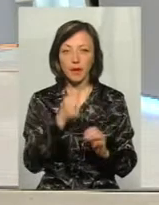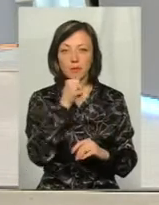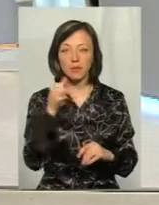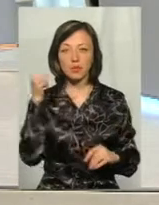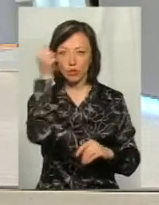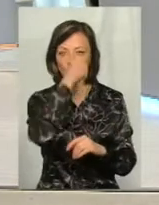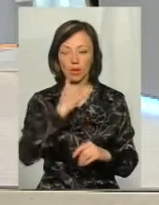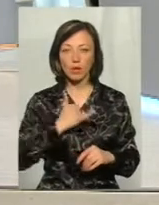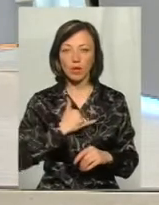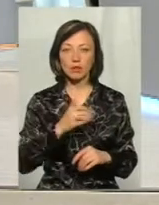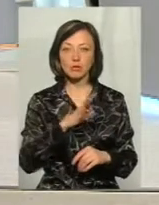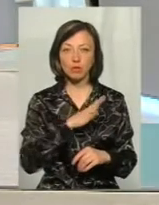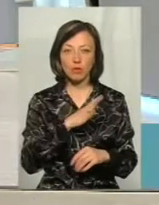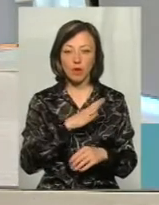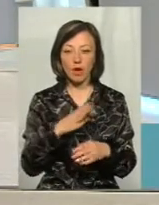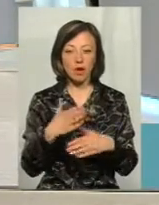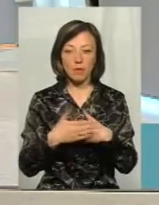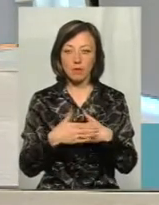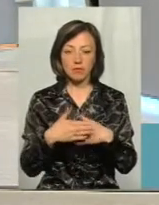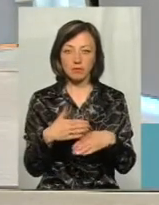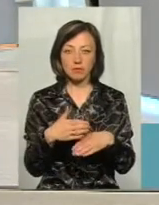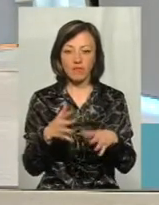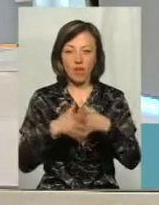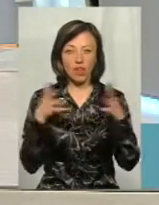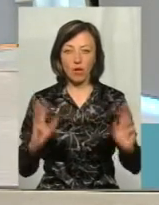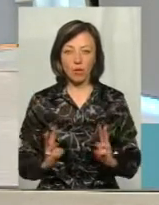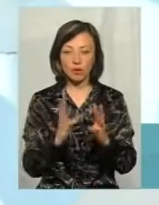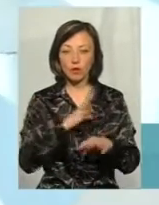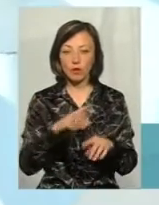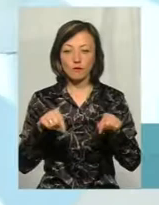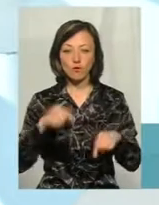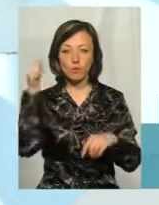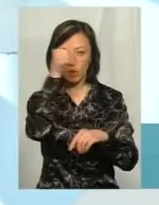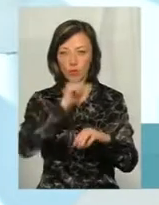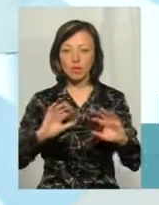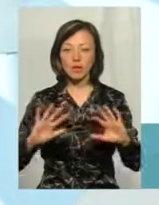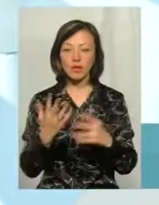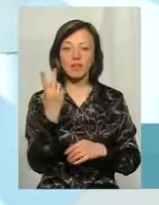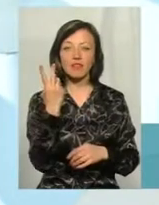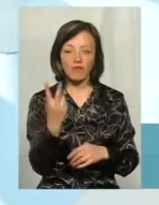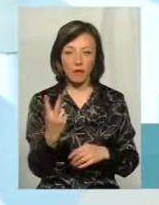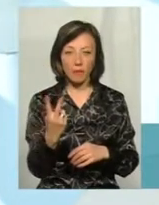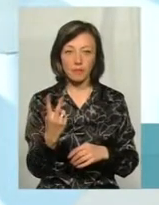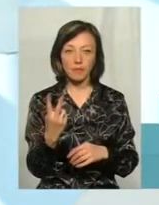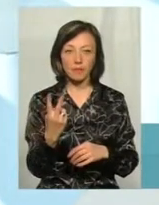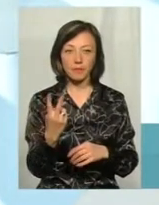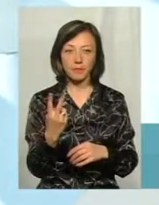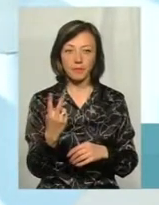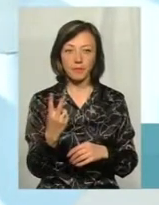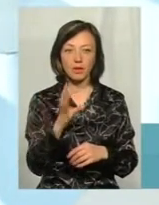нас був майже без, значить, великих пожеж. В цьому році в нас сталося 2 випадки, ну, всього-навсього,